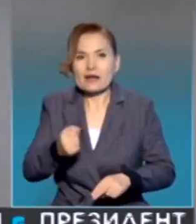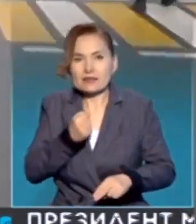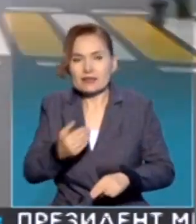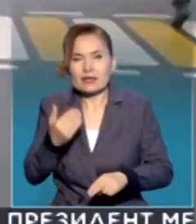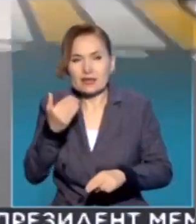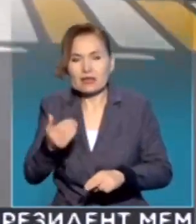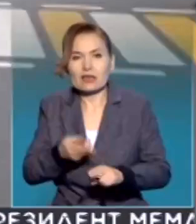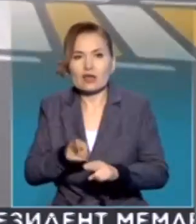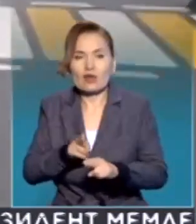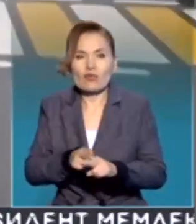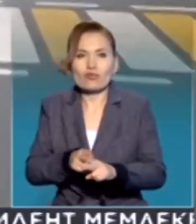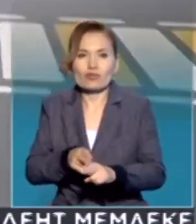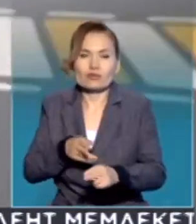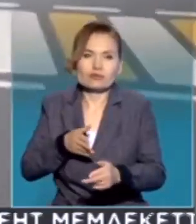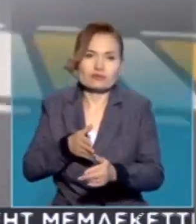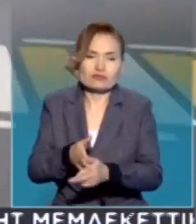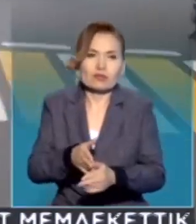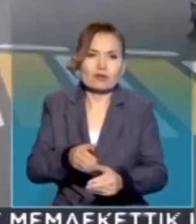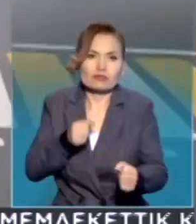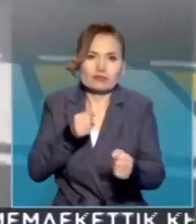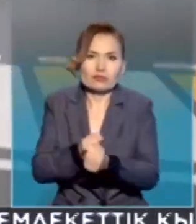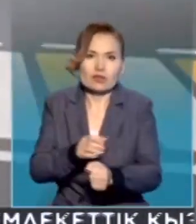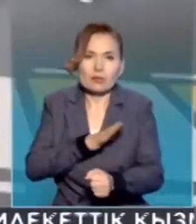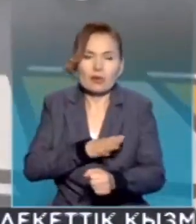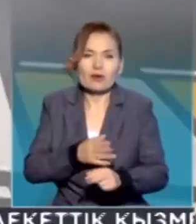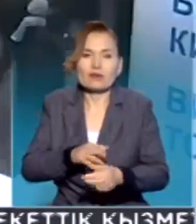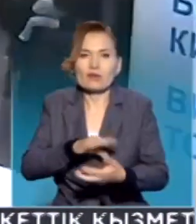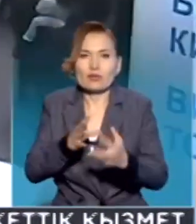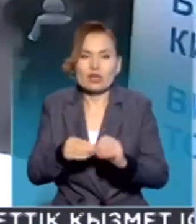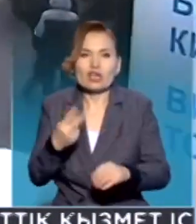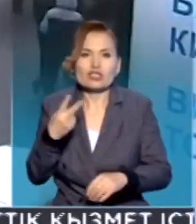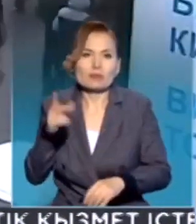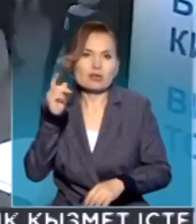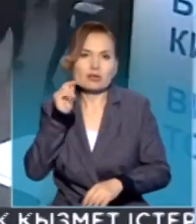кеткен. Салдарынан 20 жастағы жас сарбас қайтыс болды.